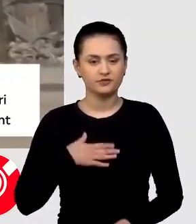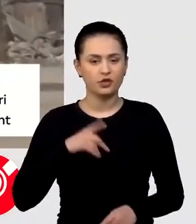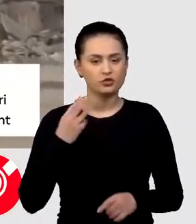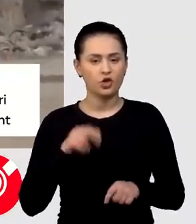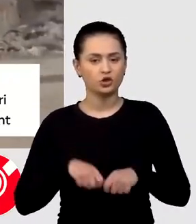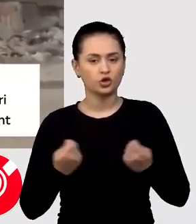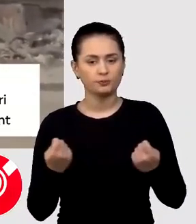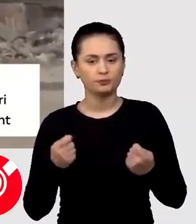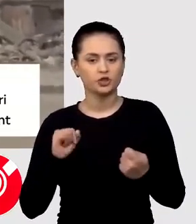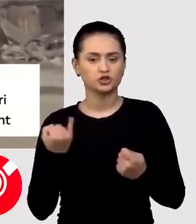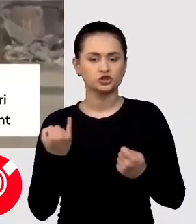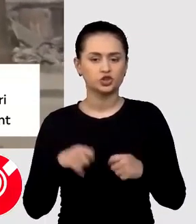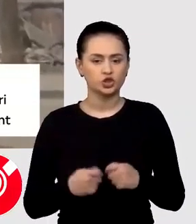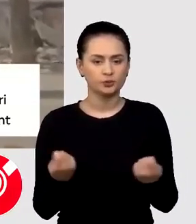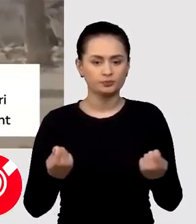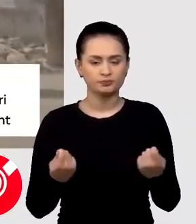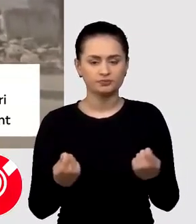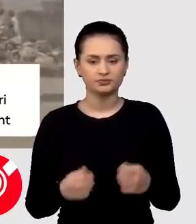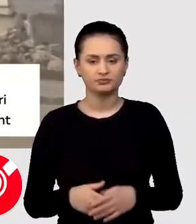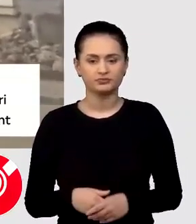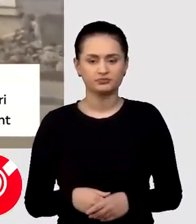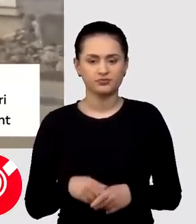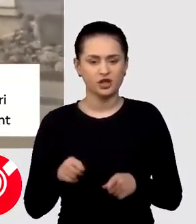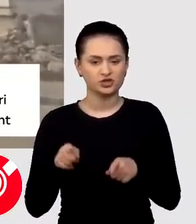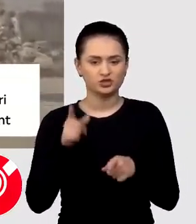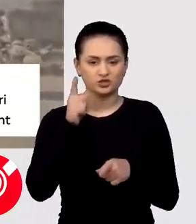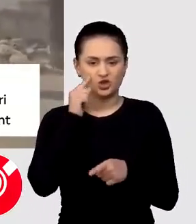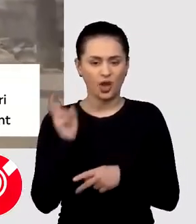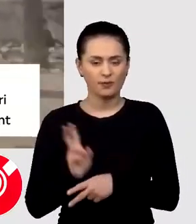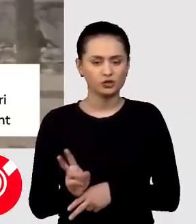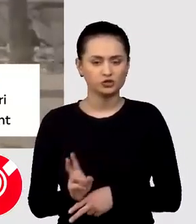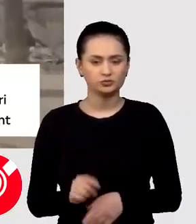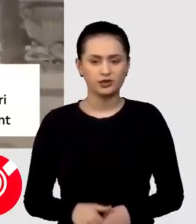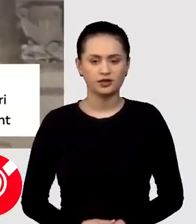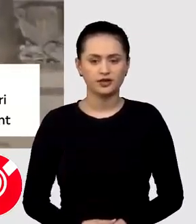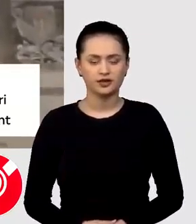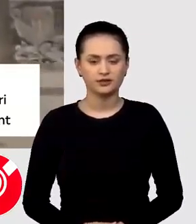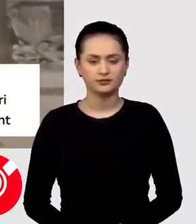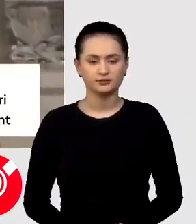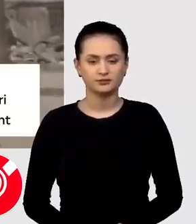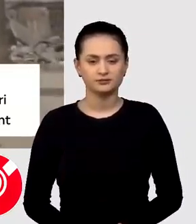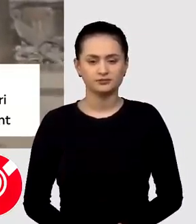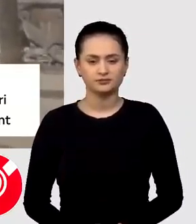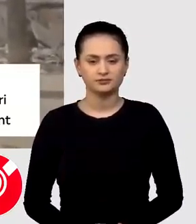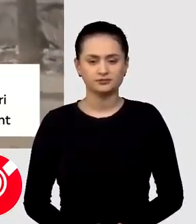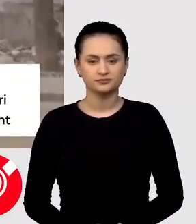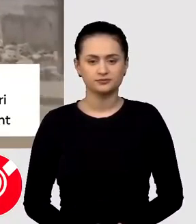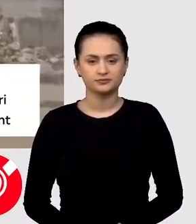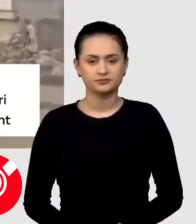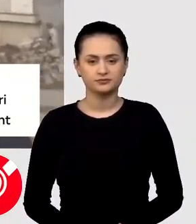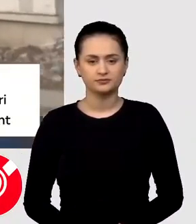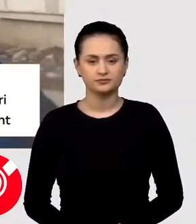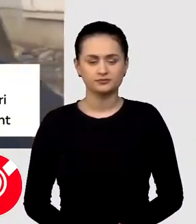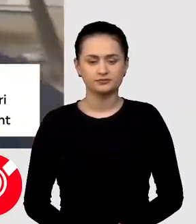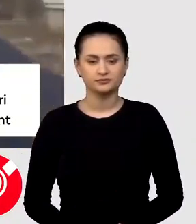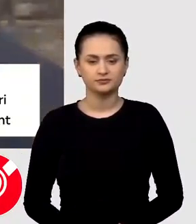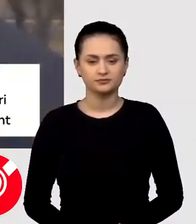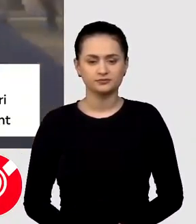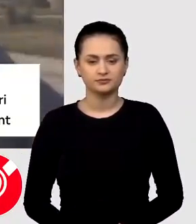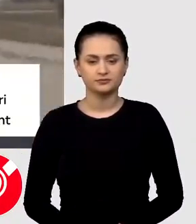Рвать и метать этих шакалов.